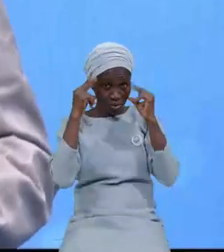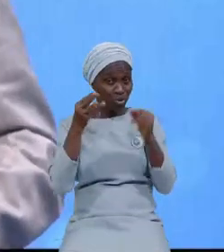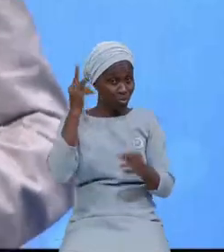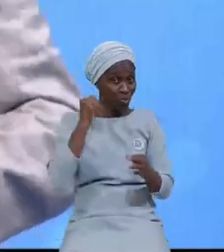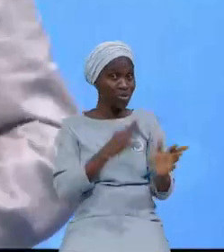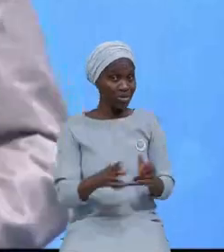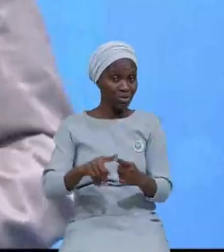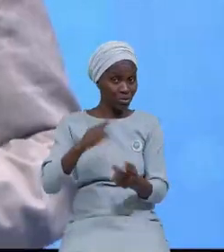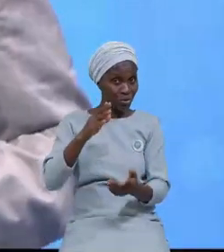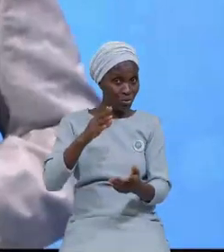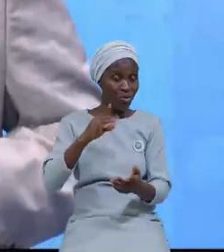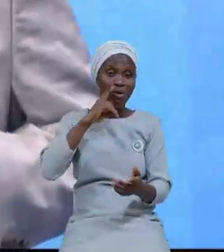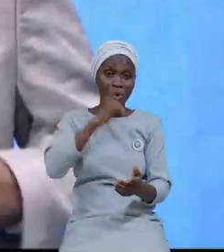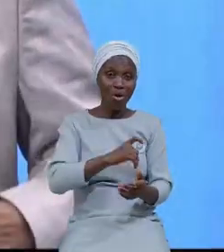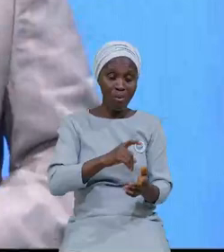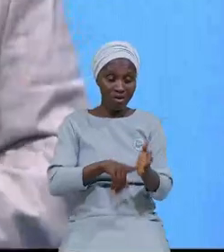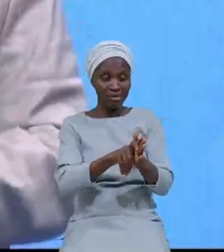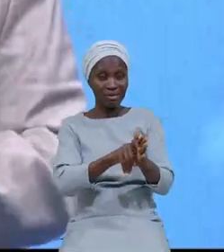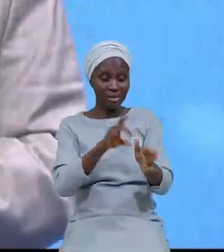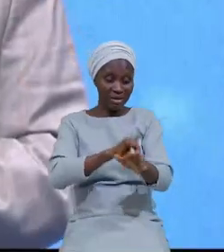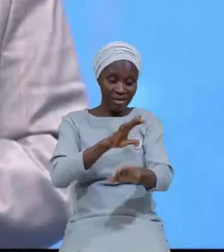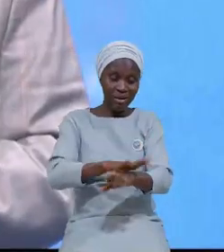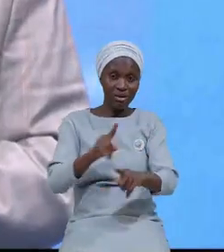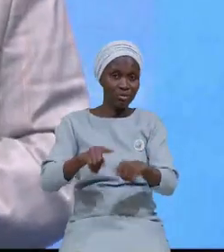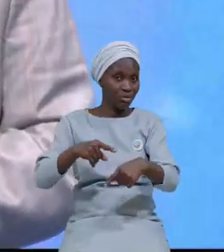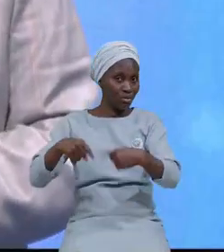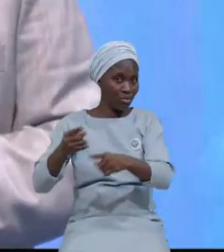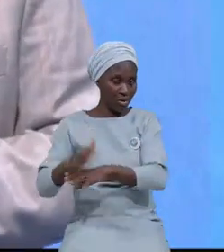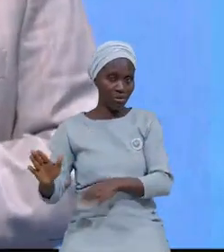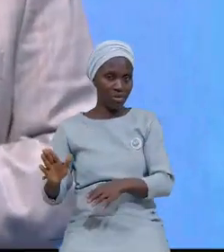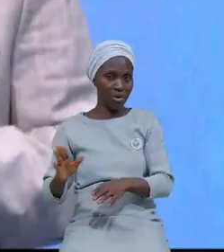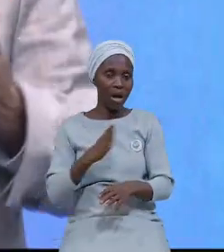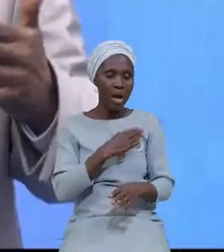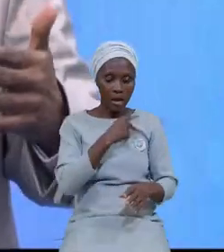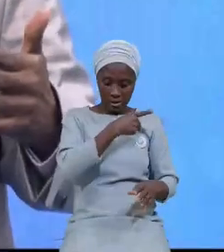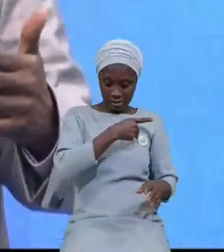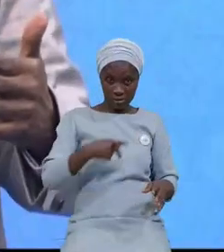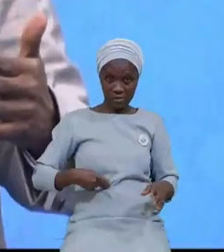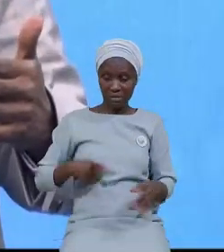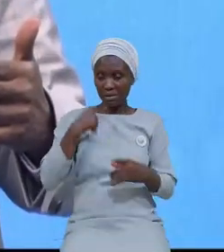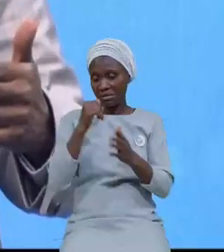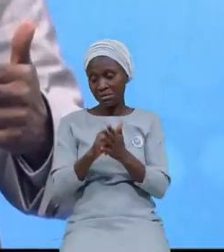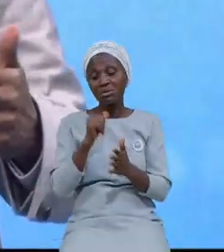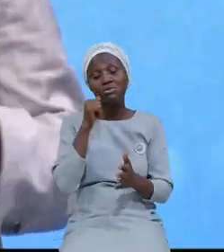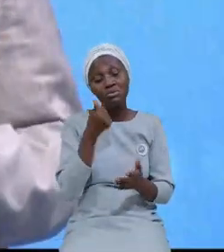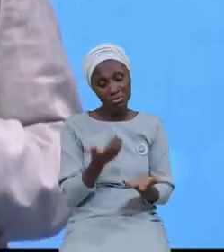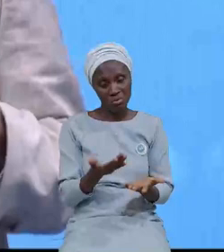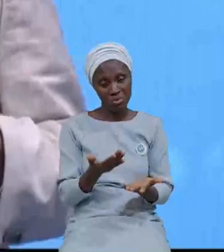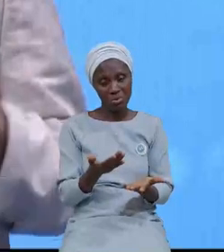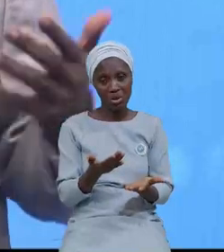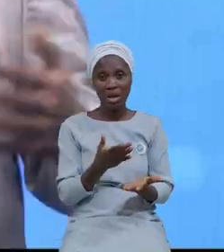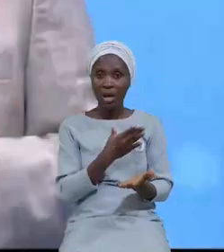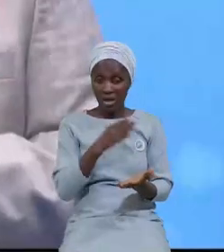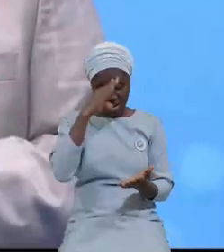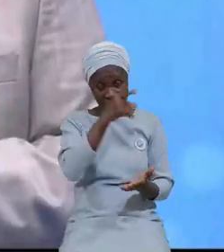pour ôter ces grenouilles pharaon a dit demain il voudrait que ces